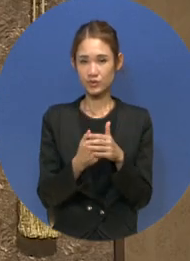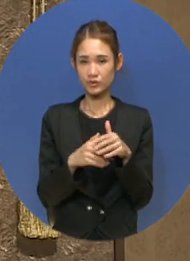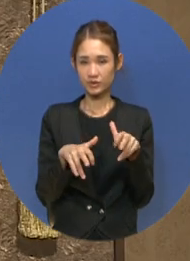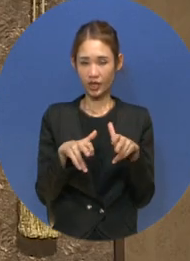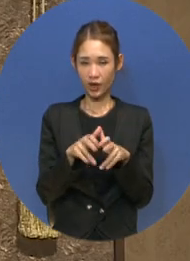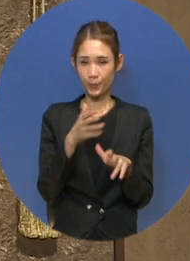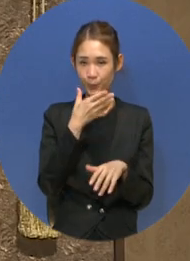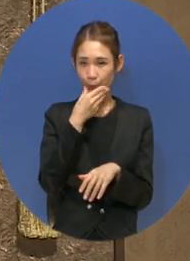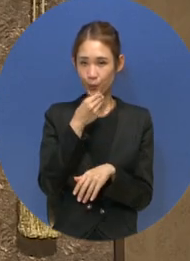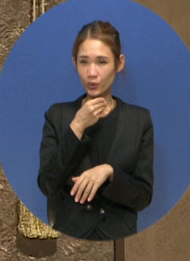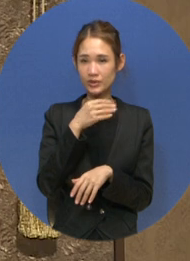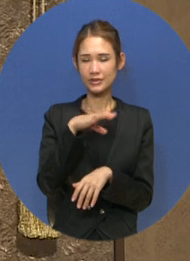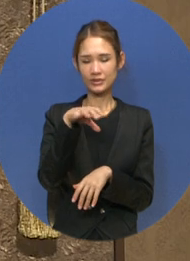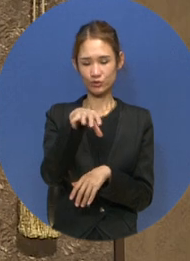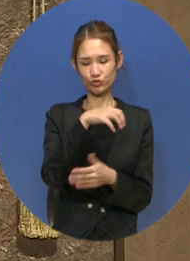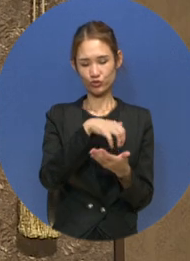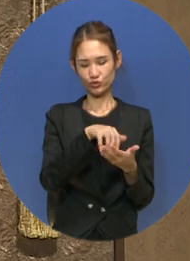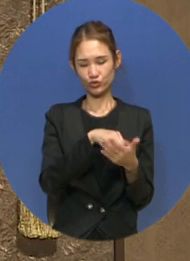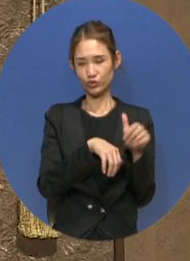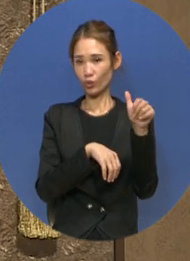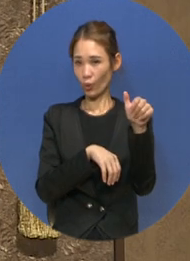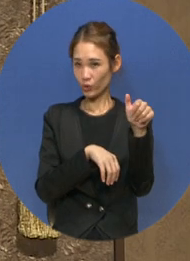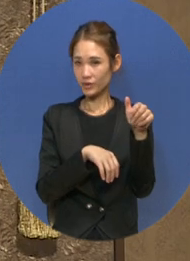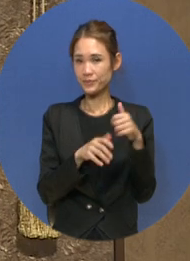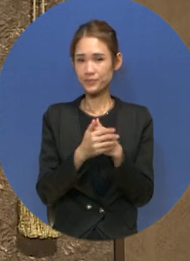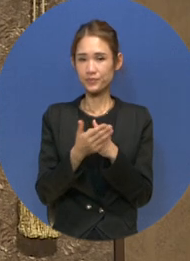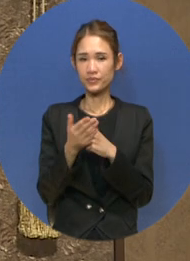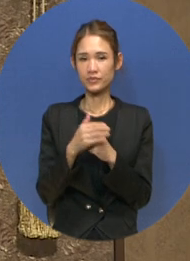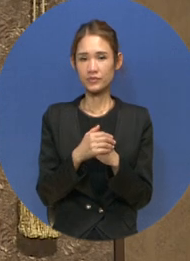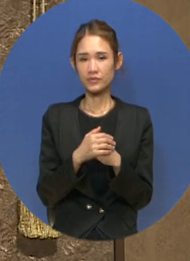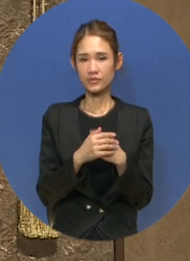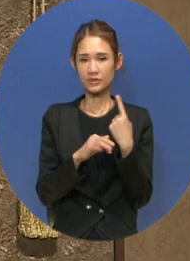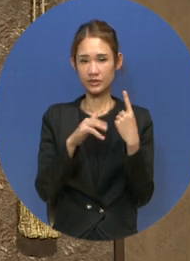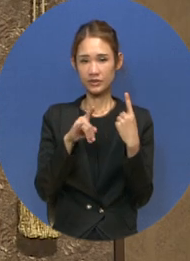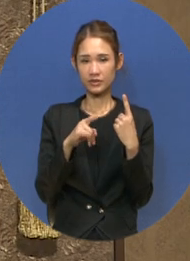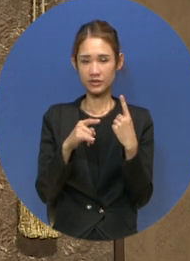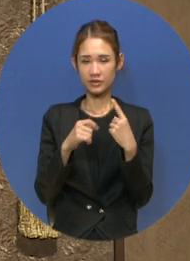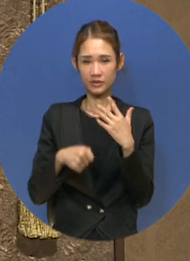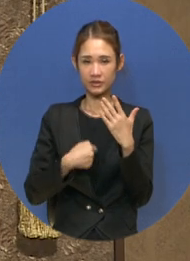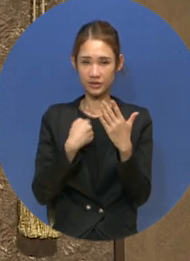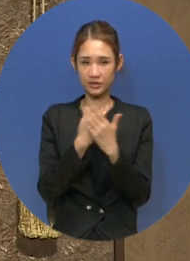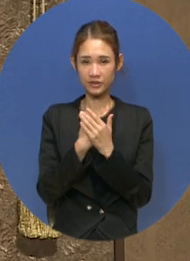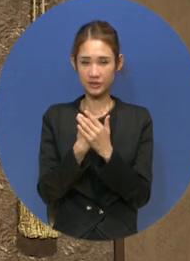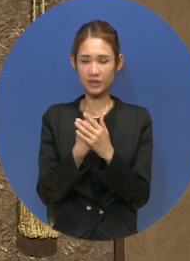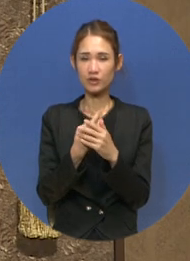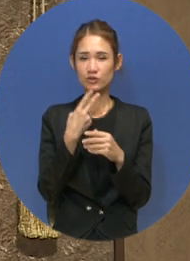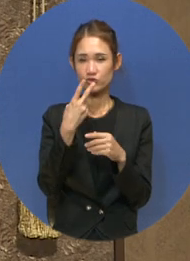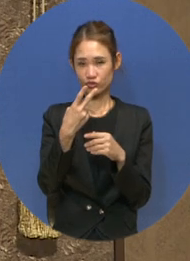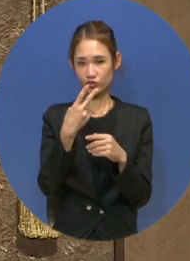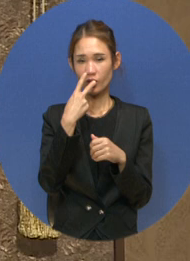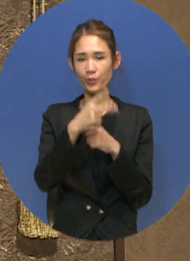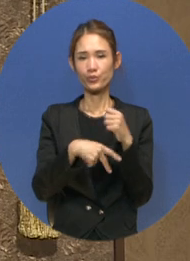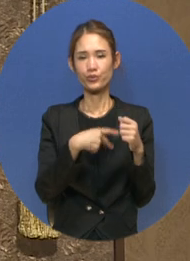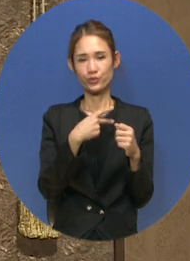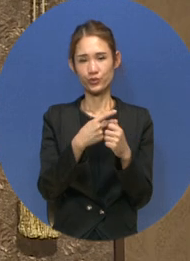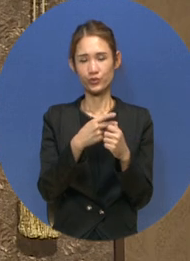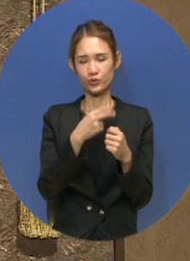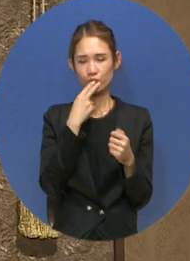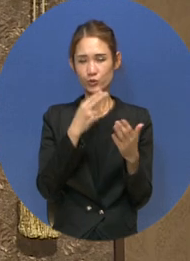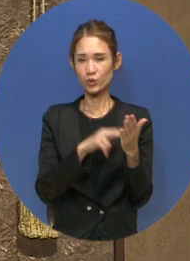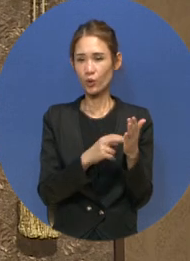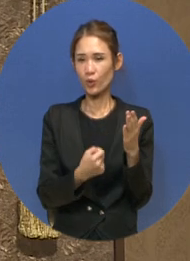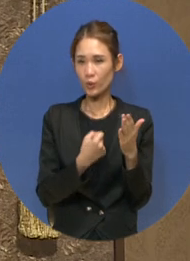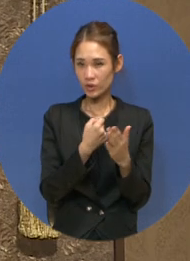장애인복지관이 50개소가 있는데요. 제1기 챌린지 프로그램이라고 얘기합니다. 챌린지, 도전인데요.